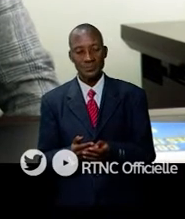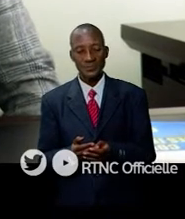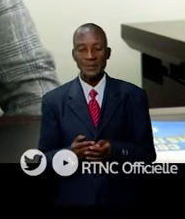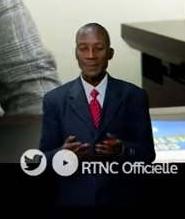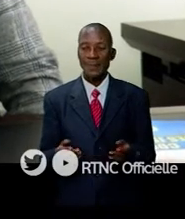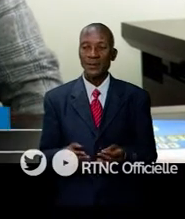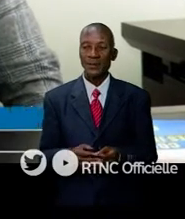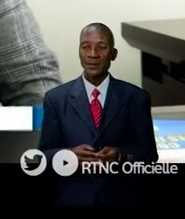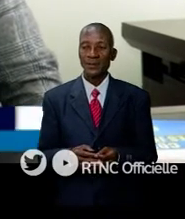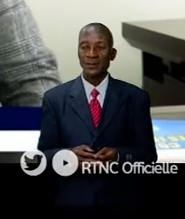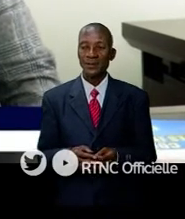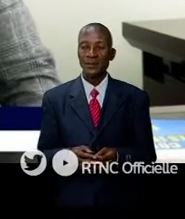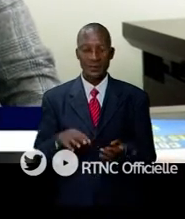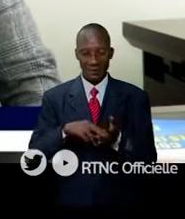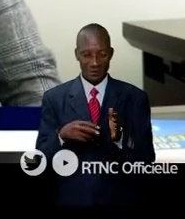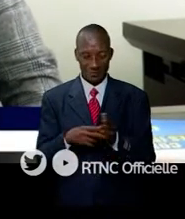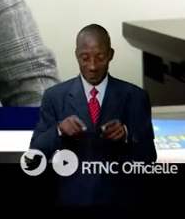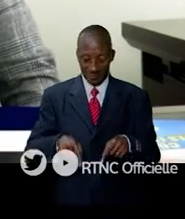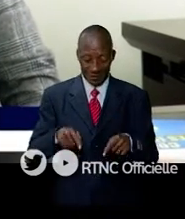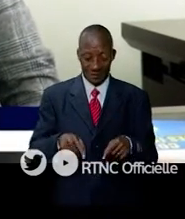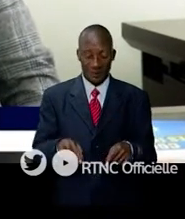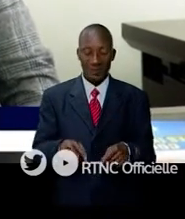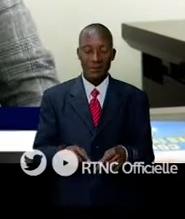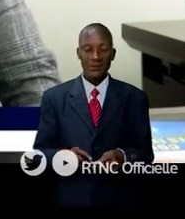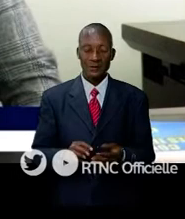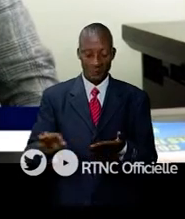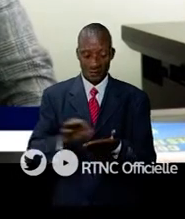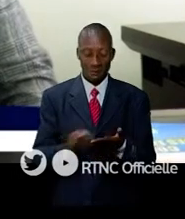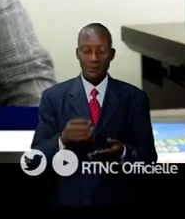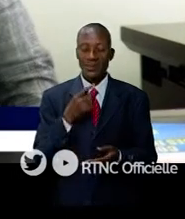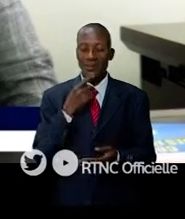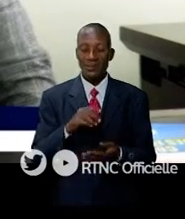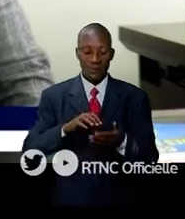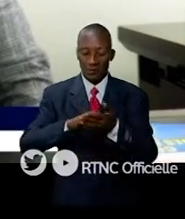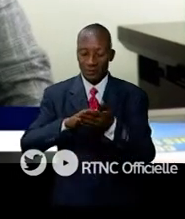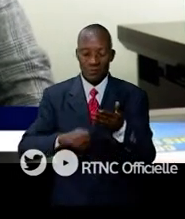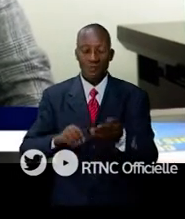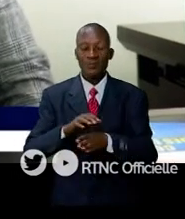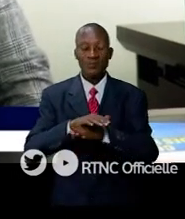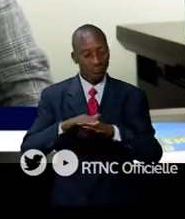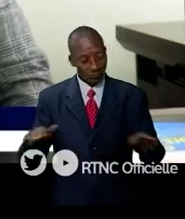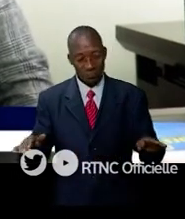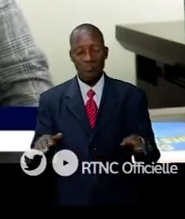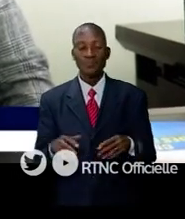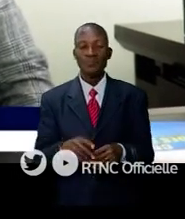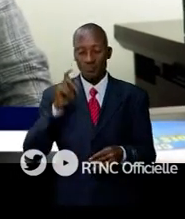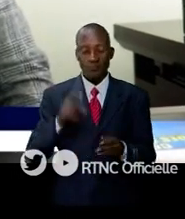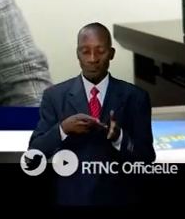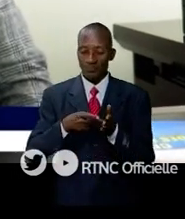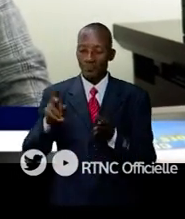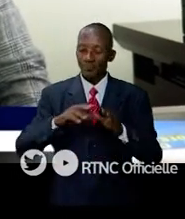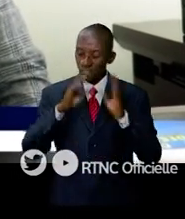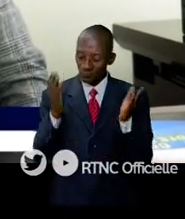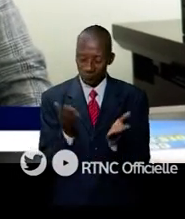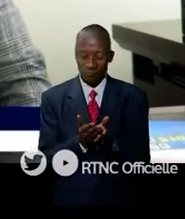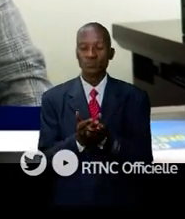aura aucune compensation quelconque. Et cela, pourquoi ? Eh bien, c'est en vertu de la